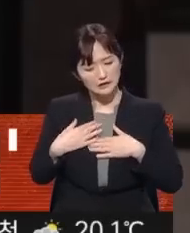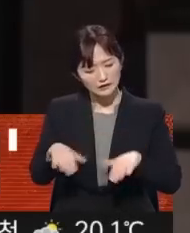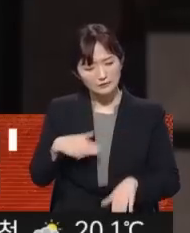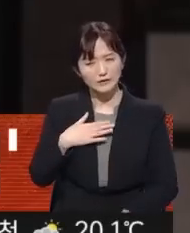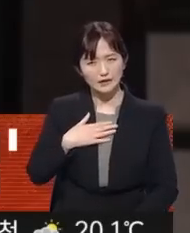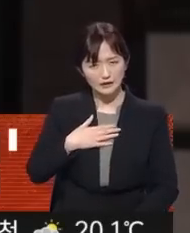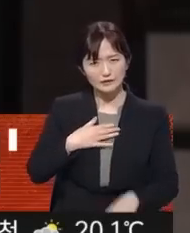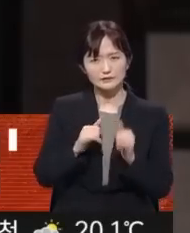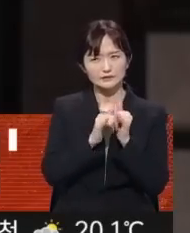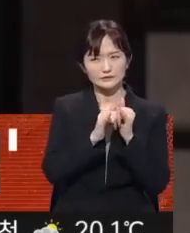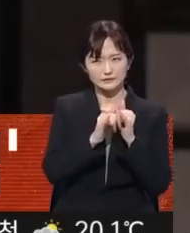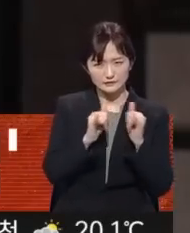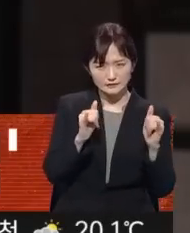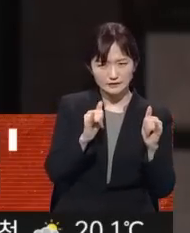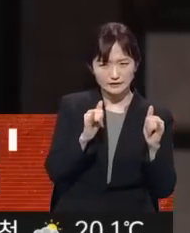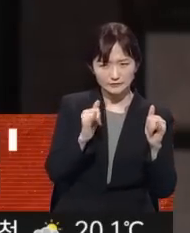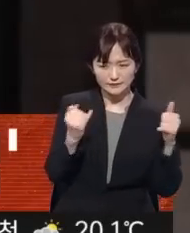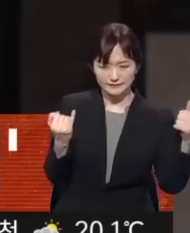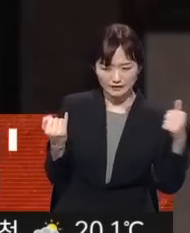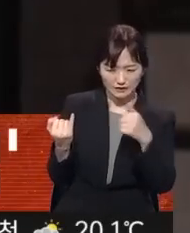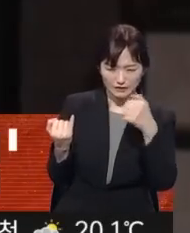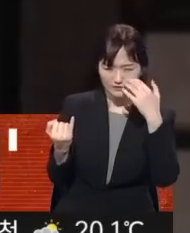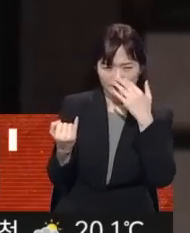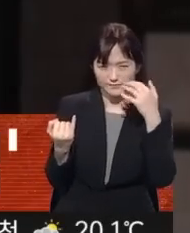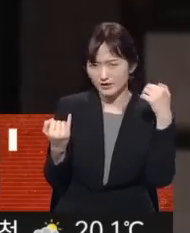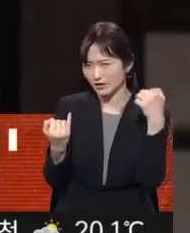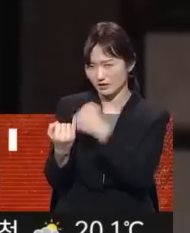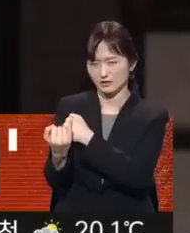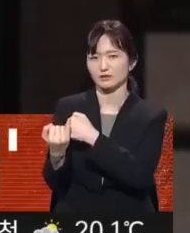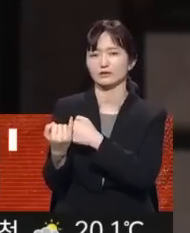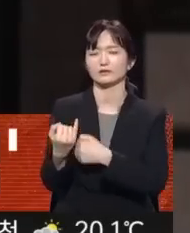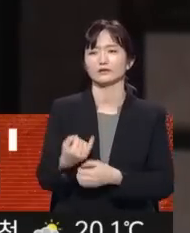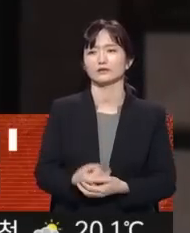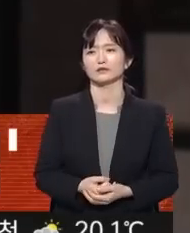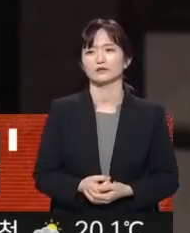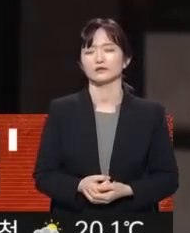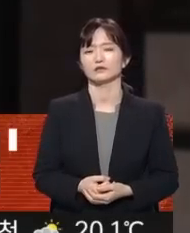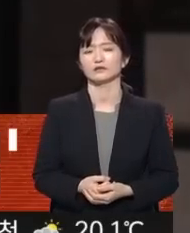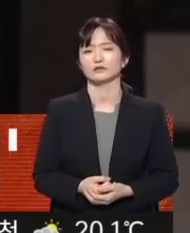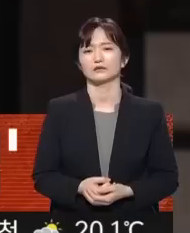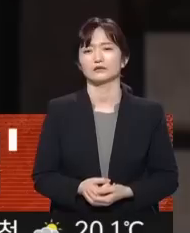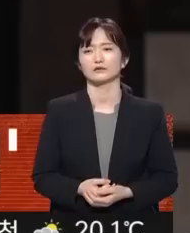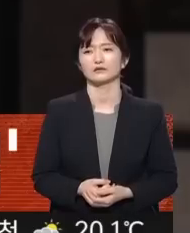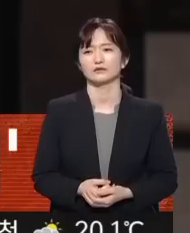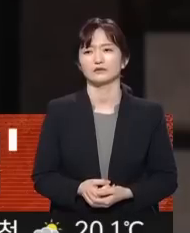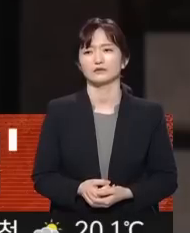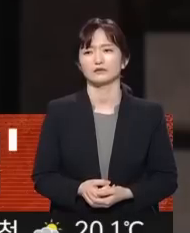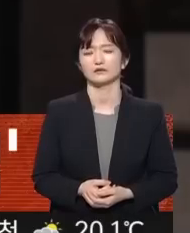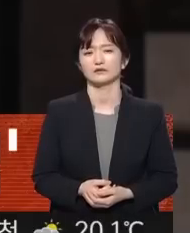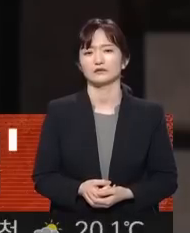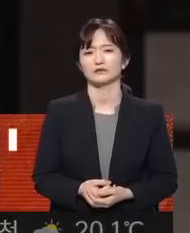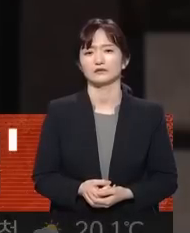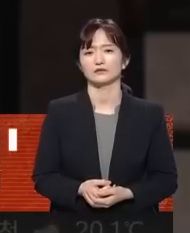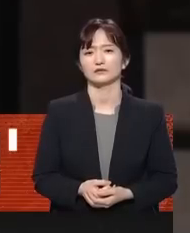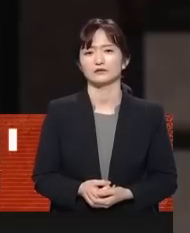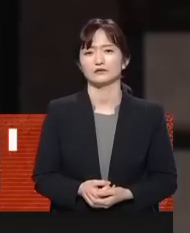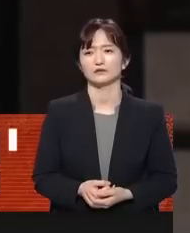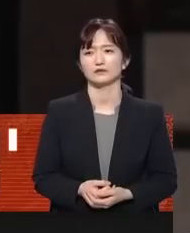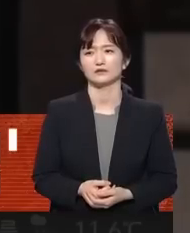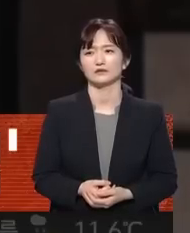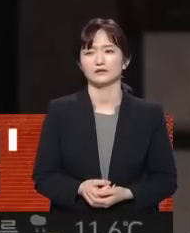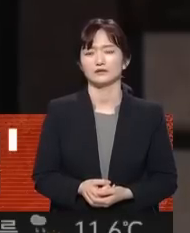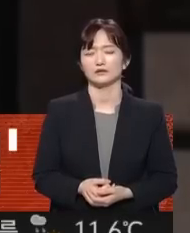사람들의 소행일 수밖에 없는 것인데 사실 이런 그 사례들 같은 경우는요 여기뿐만 아니라 주로